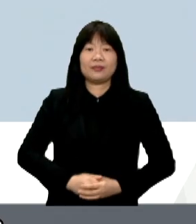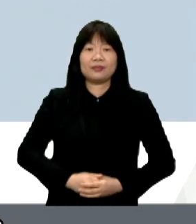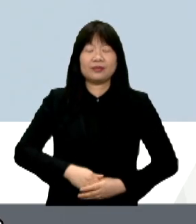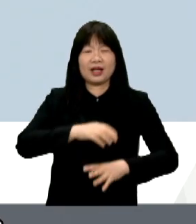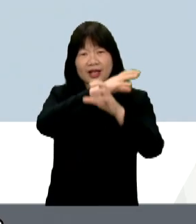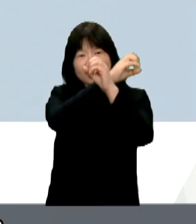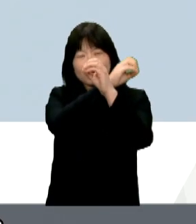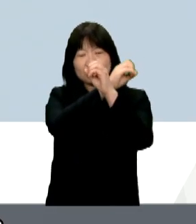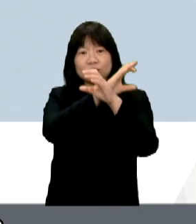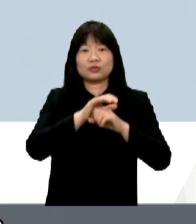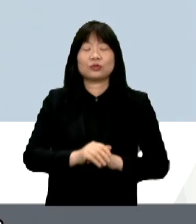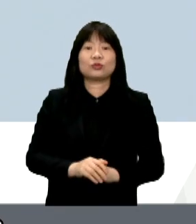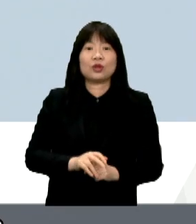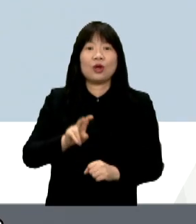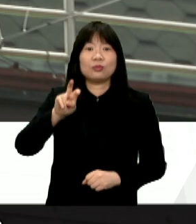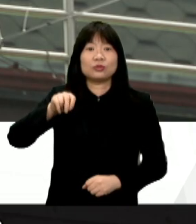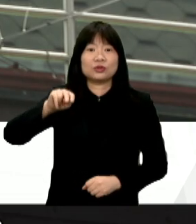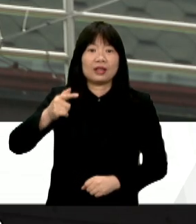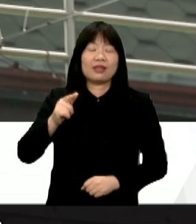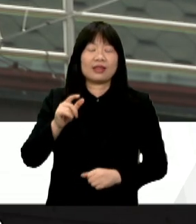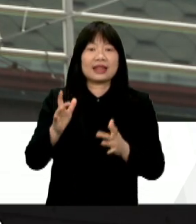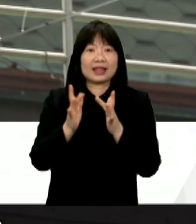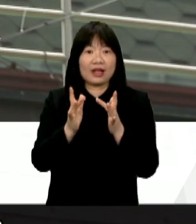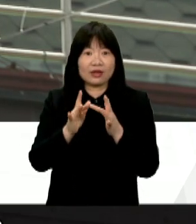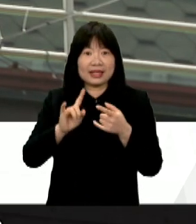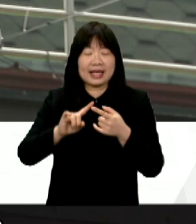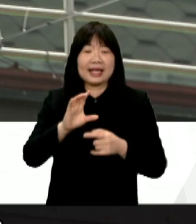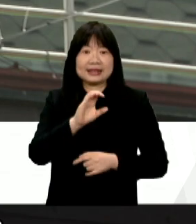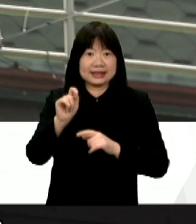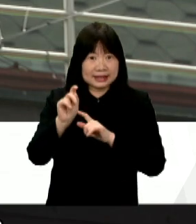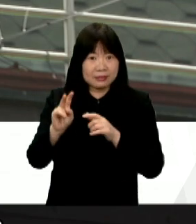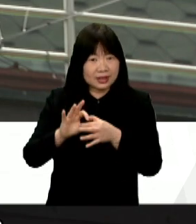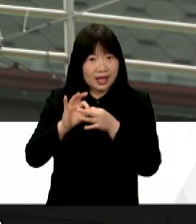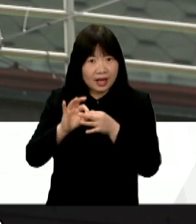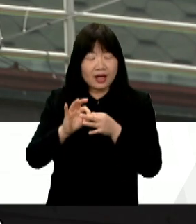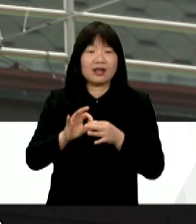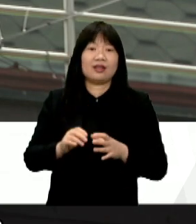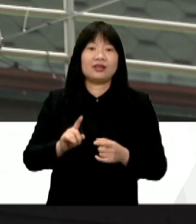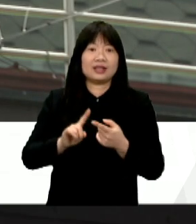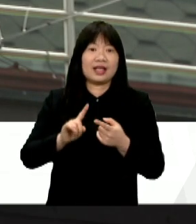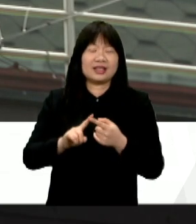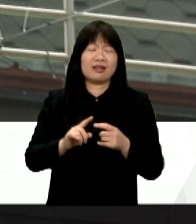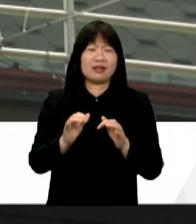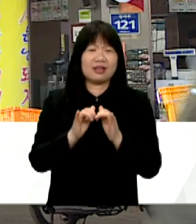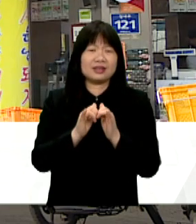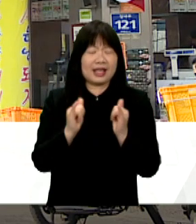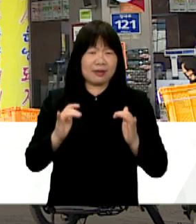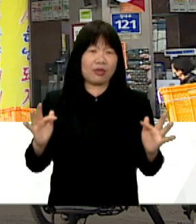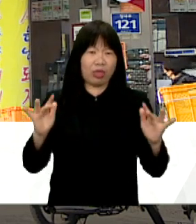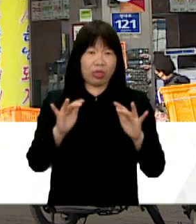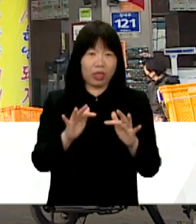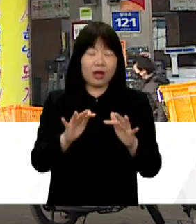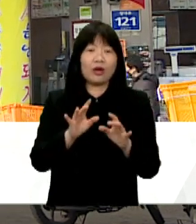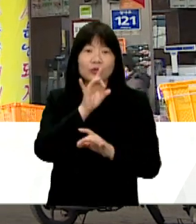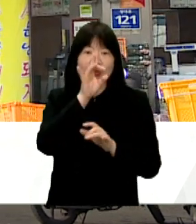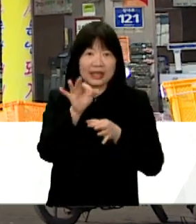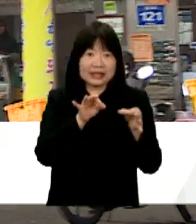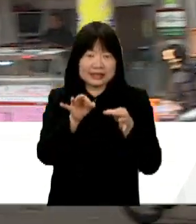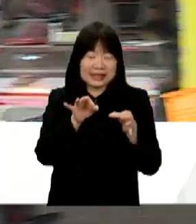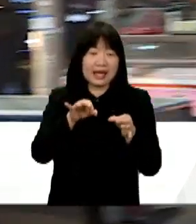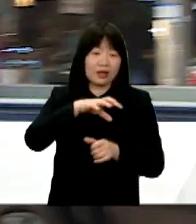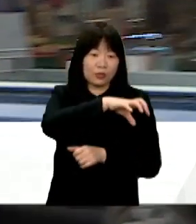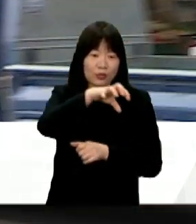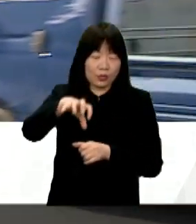선정에 따라 시는 가로등 무선 인터넷 CCTV 역할을 수행하는 통합 스마트폴을 인파와 차량이 몰리는 중앙시장